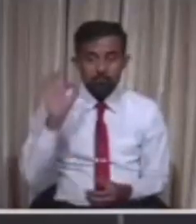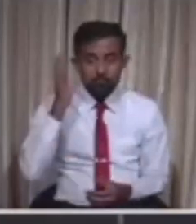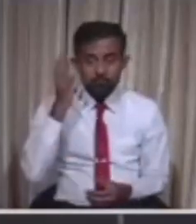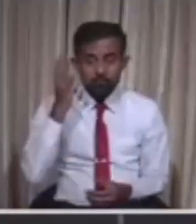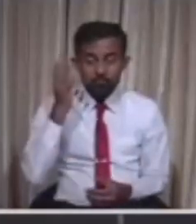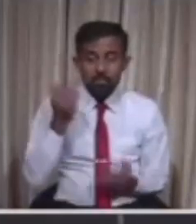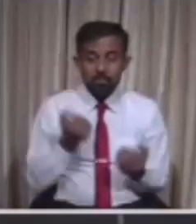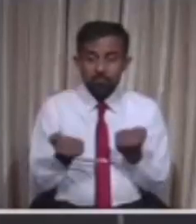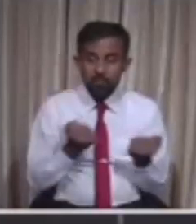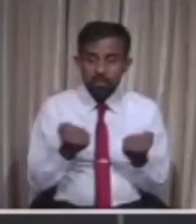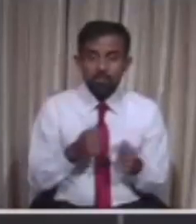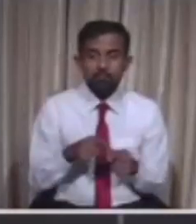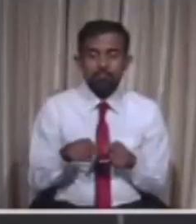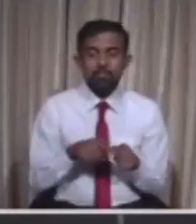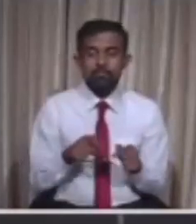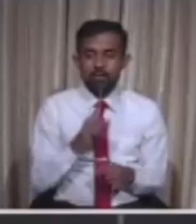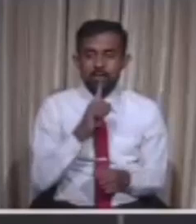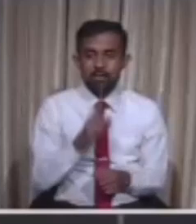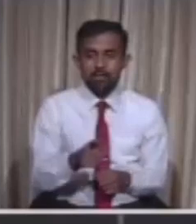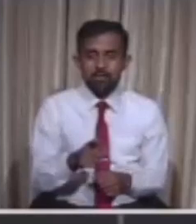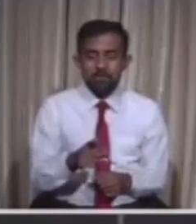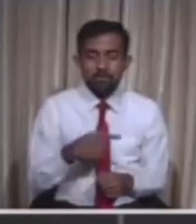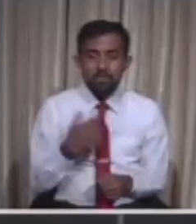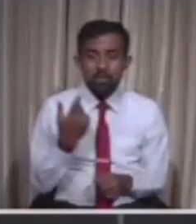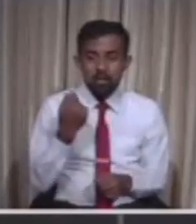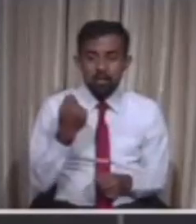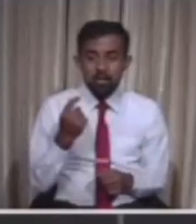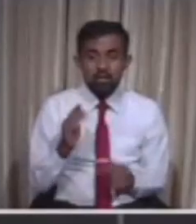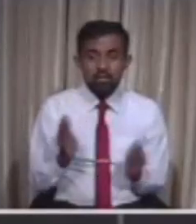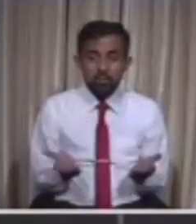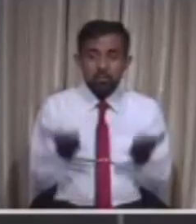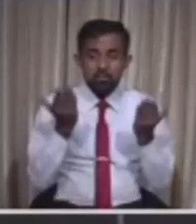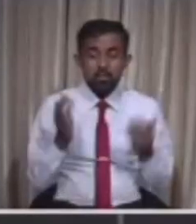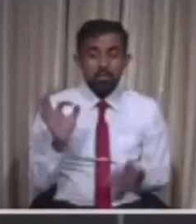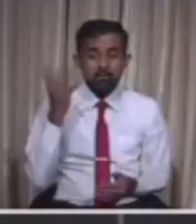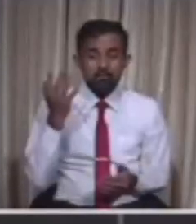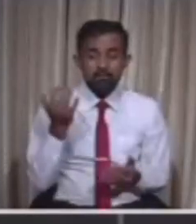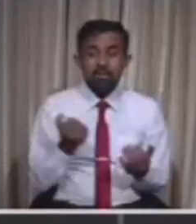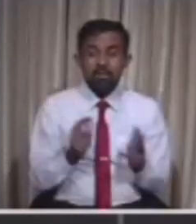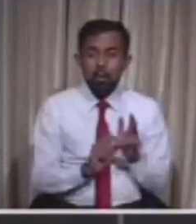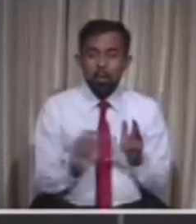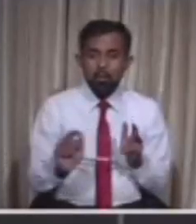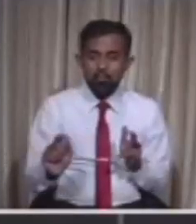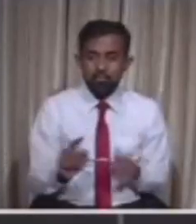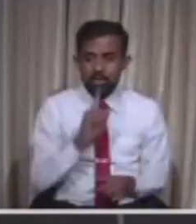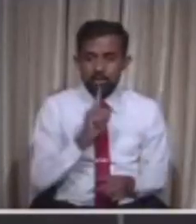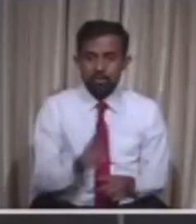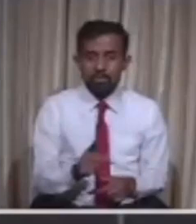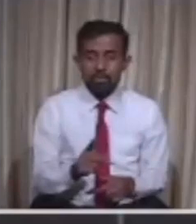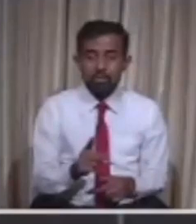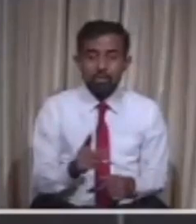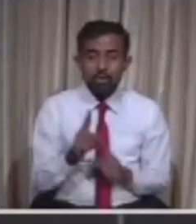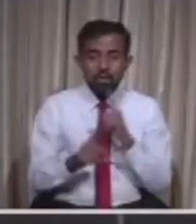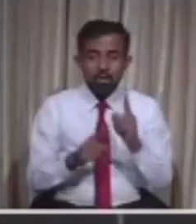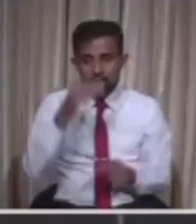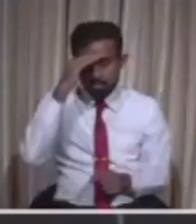for economic revival ඒ විශේෂ කාර්යාංශයක් හදන්න පුළුවන් ඒ විශේෂ කාර්යාංශයේ ගරු